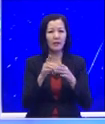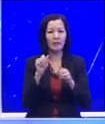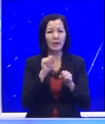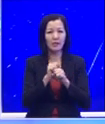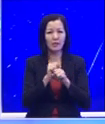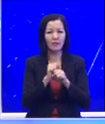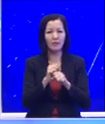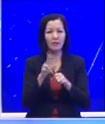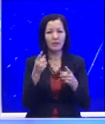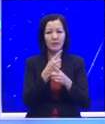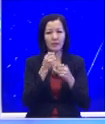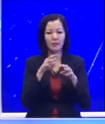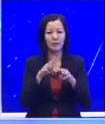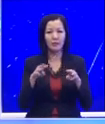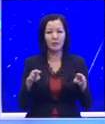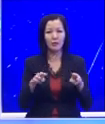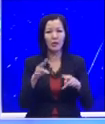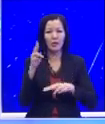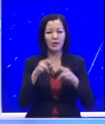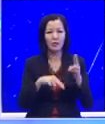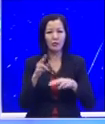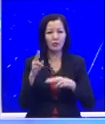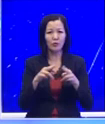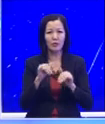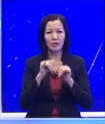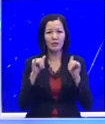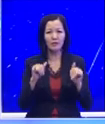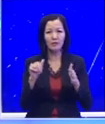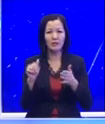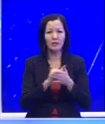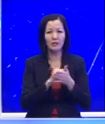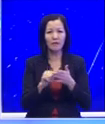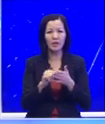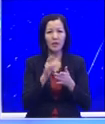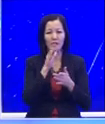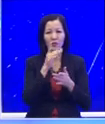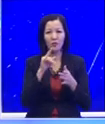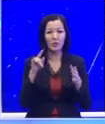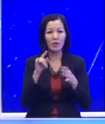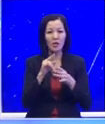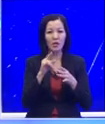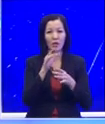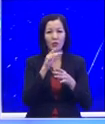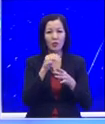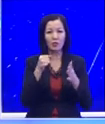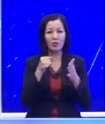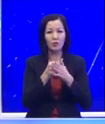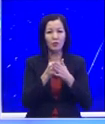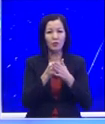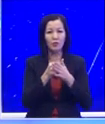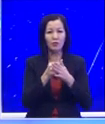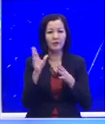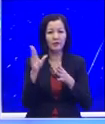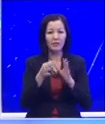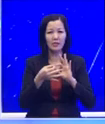также приостановлена. По сообщению Министерства индустрии и инфраструктурного развития, сертификат летной годности не будет действителен до выяснения